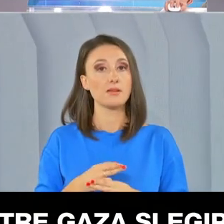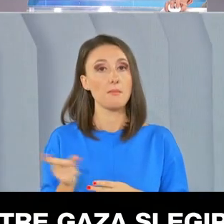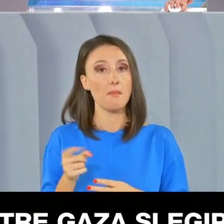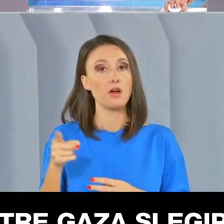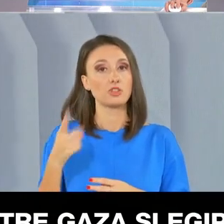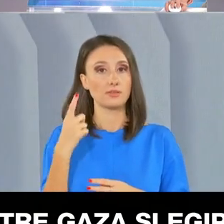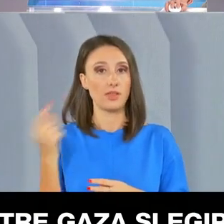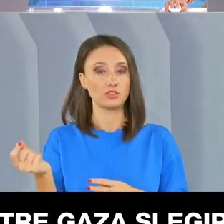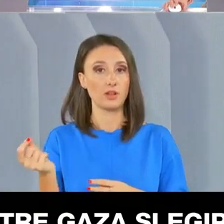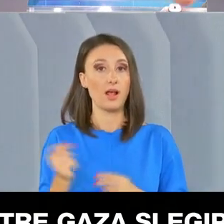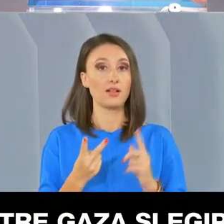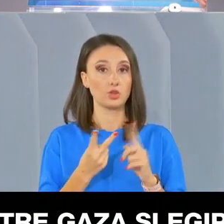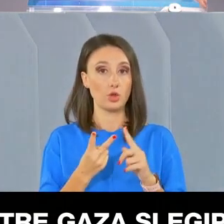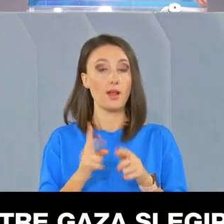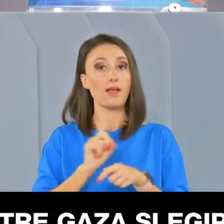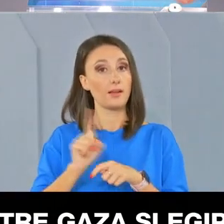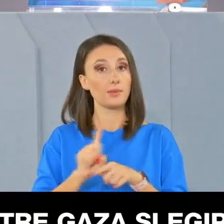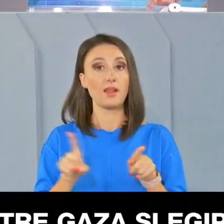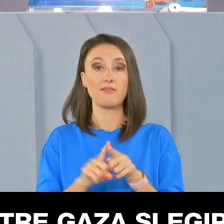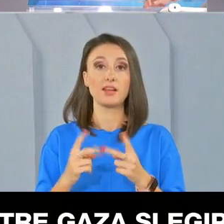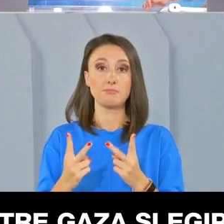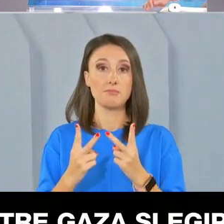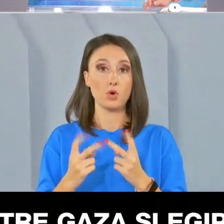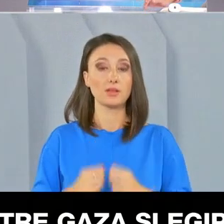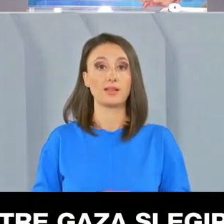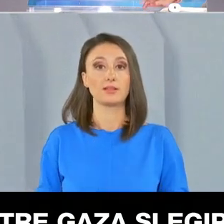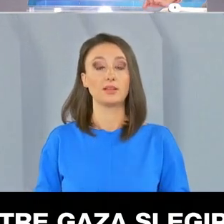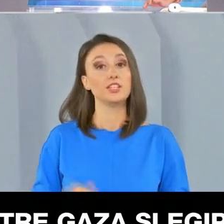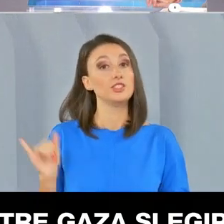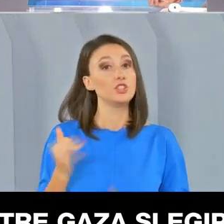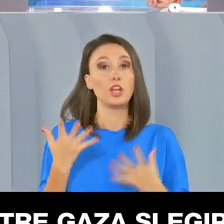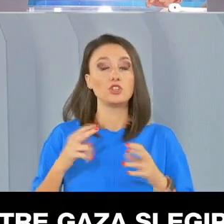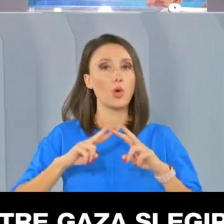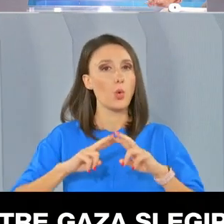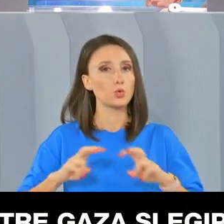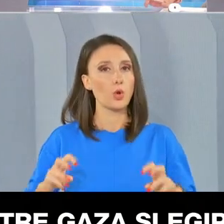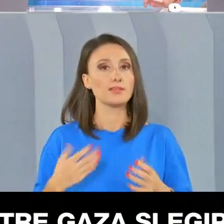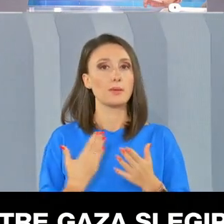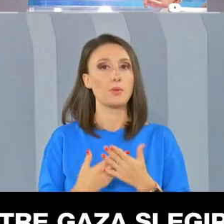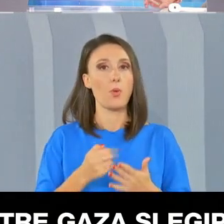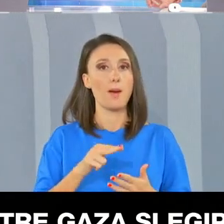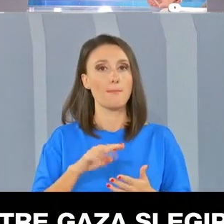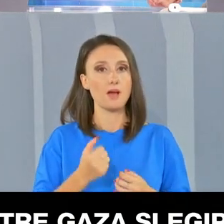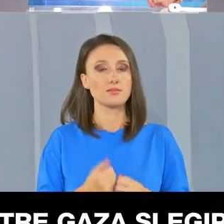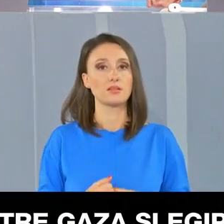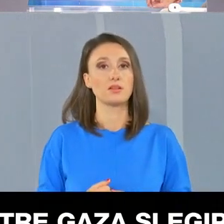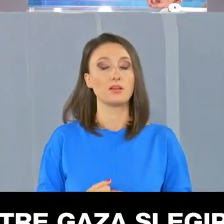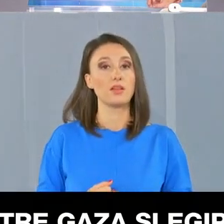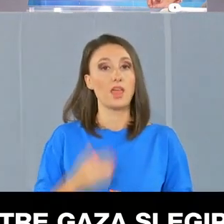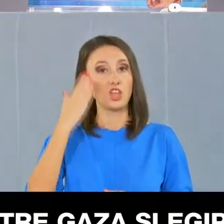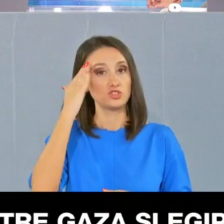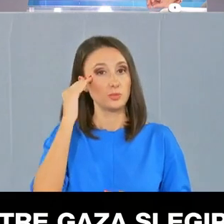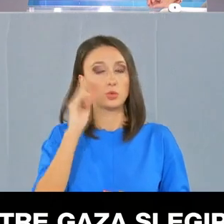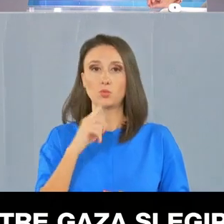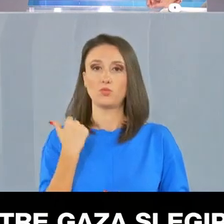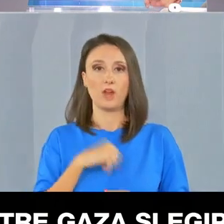această ieșire. Al doilea element, la fel de important, este legat de cine ce controlează, pentru că Hamasul, Egiptul nu vrea să ia